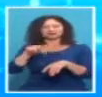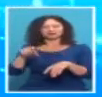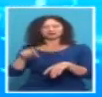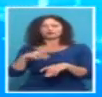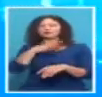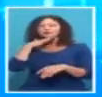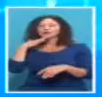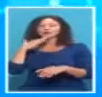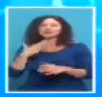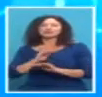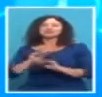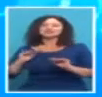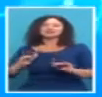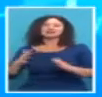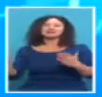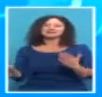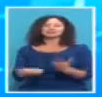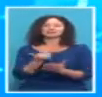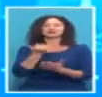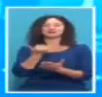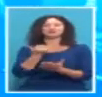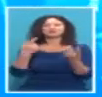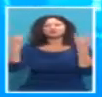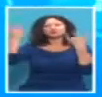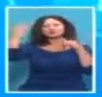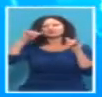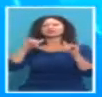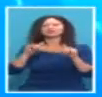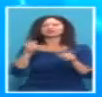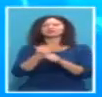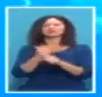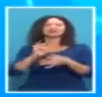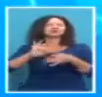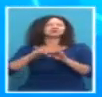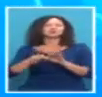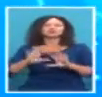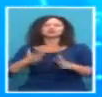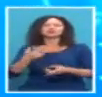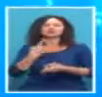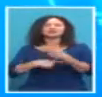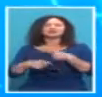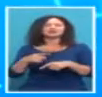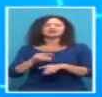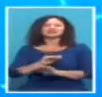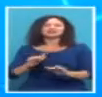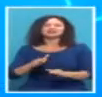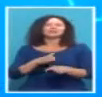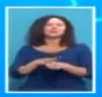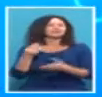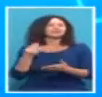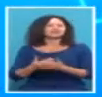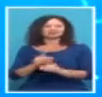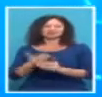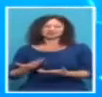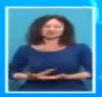маленьких детей и вместе со своей командой творит чудеса. Даже в самых сложных случаях возвращает людей к полноценной жизни. Имея огромный